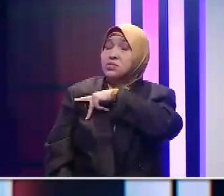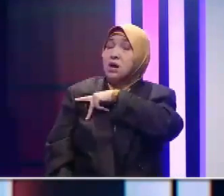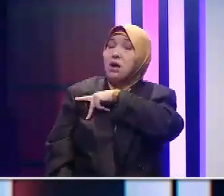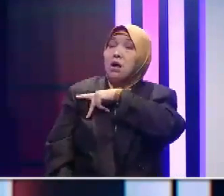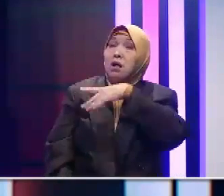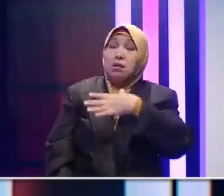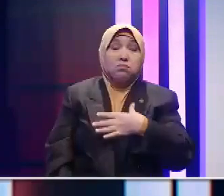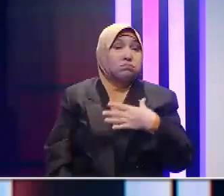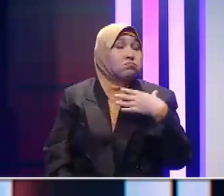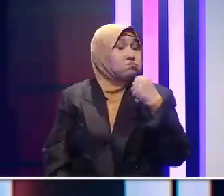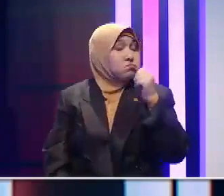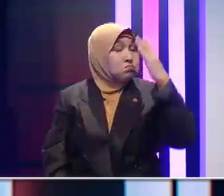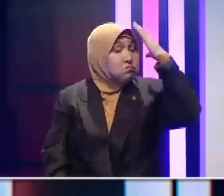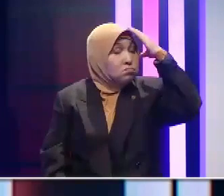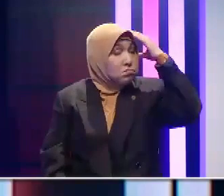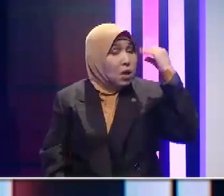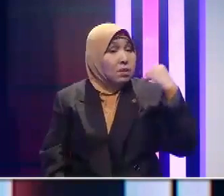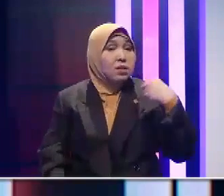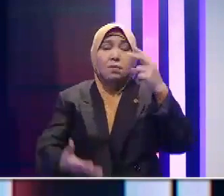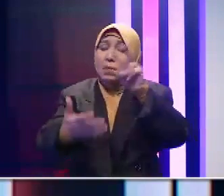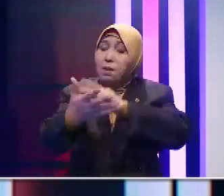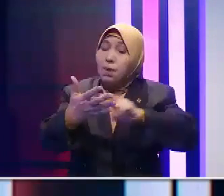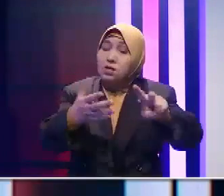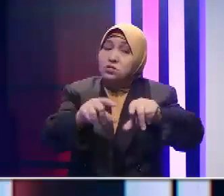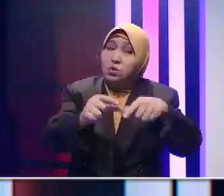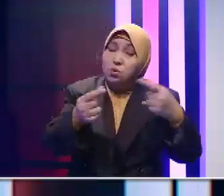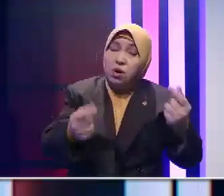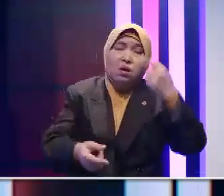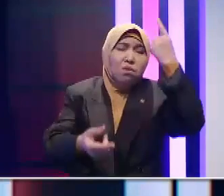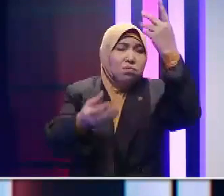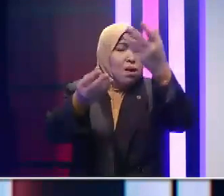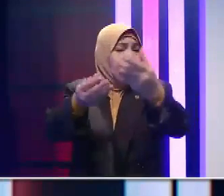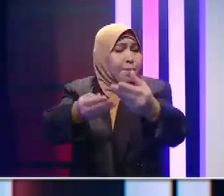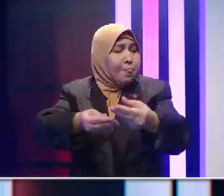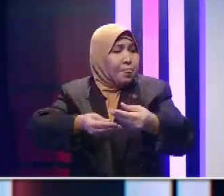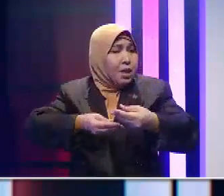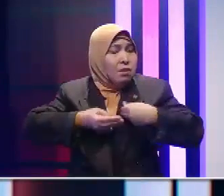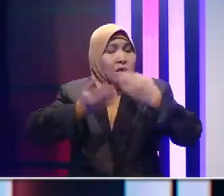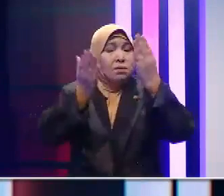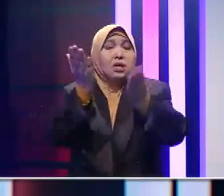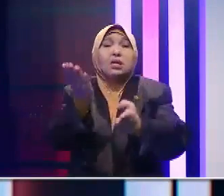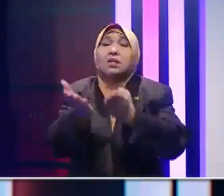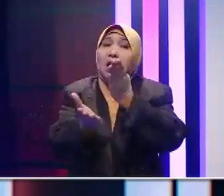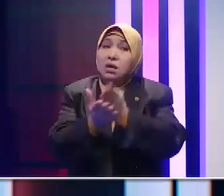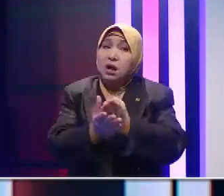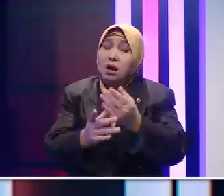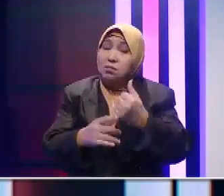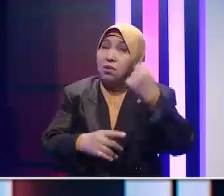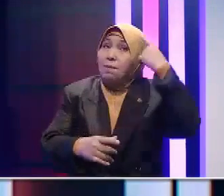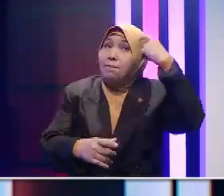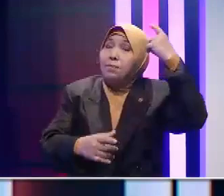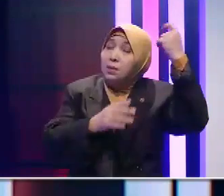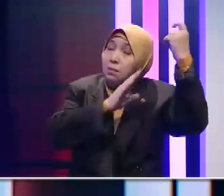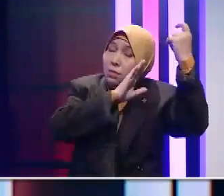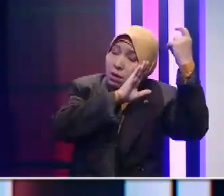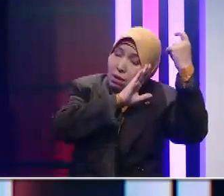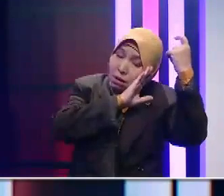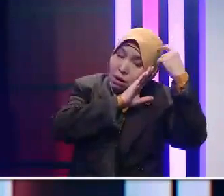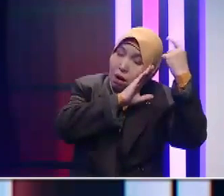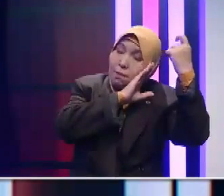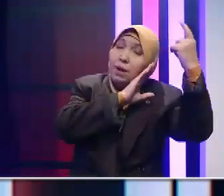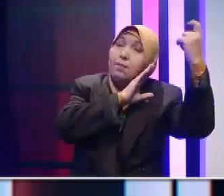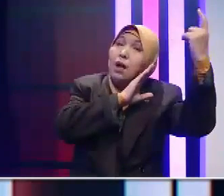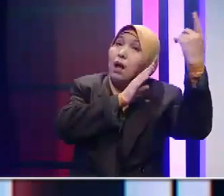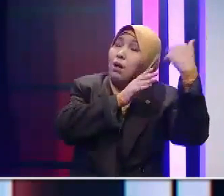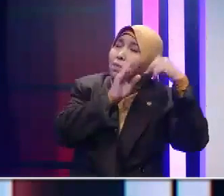pengalaman peribadi beliau membacakan Al-Quran, Allah Ta'ala memberikan hidayah ataupun mimpi yang melihatkan kepada apa